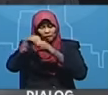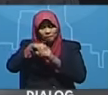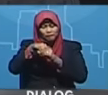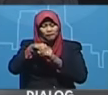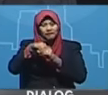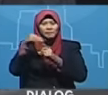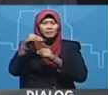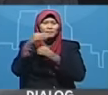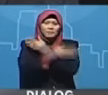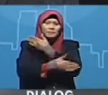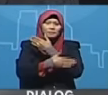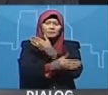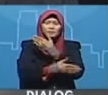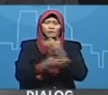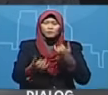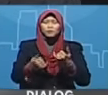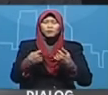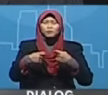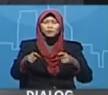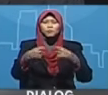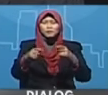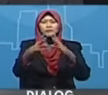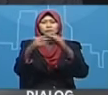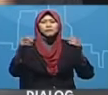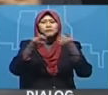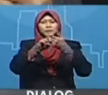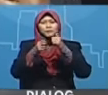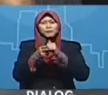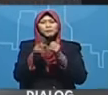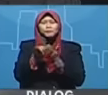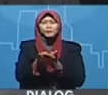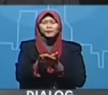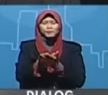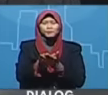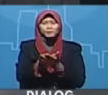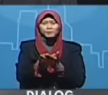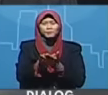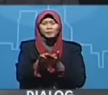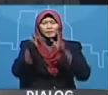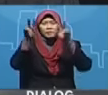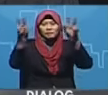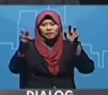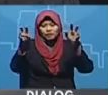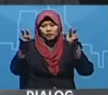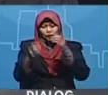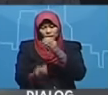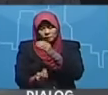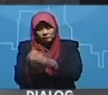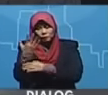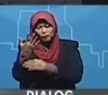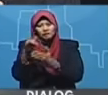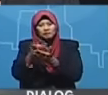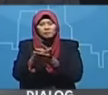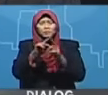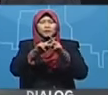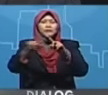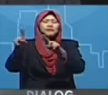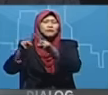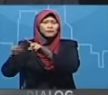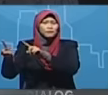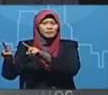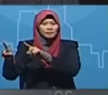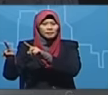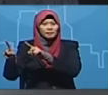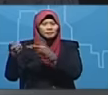Uh-huh. Jadi kita cuba mengendalikan isu-isu yang sedemikian. Dan apa ni, isu yang dibangkitkan ataupun aduan ni pelbagai. Okay. Sama